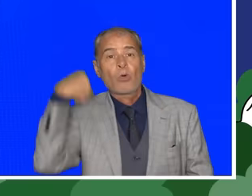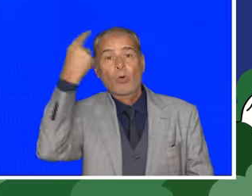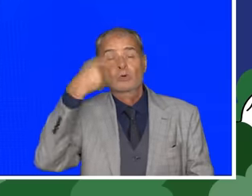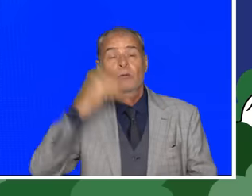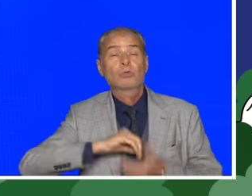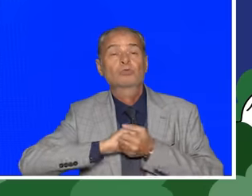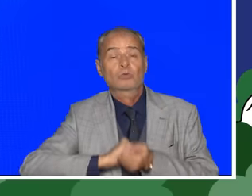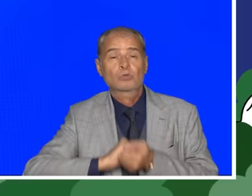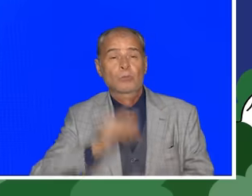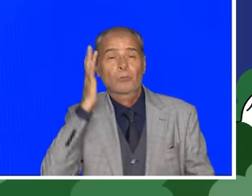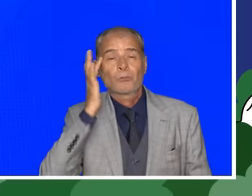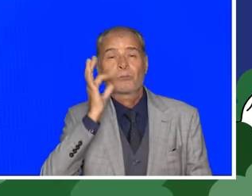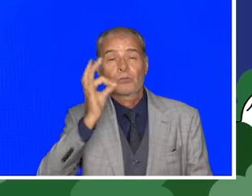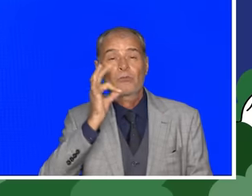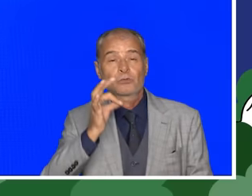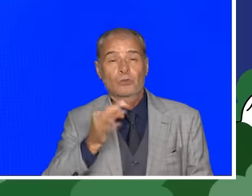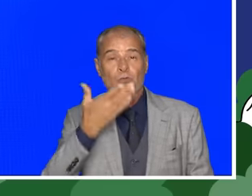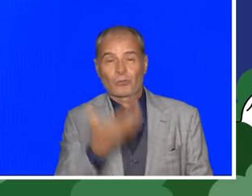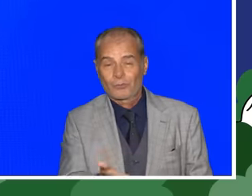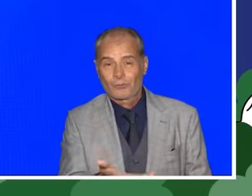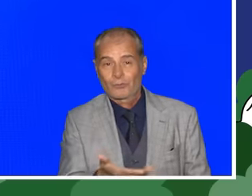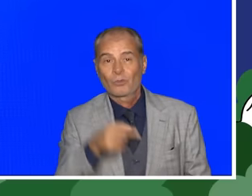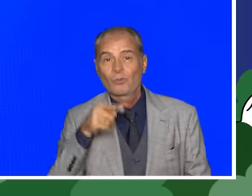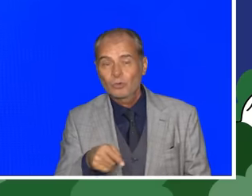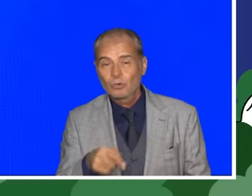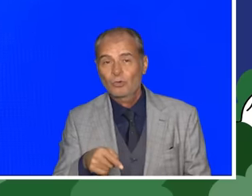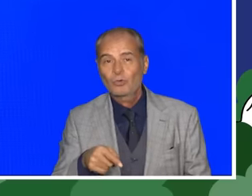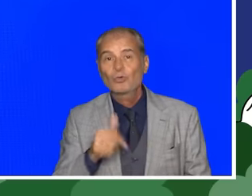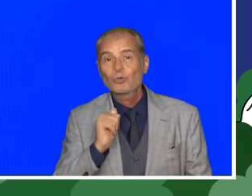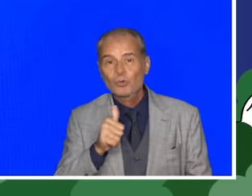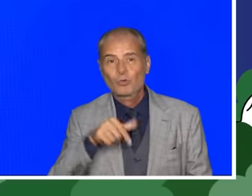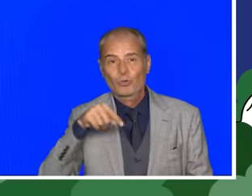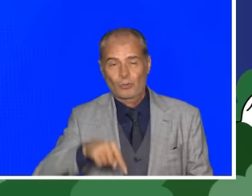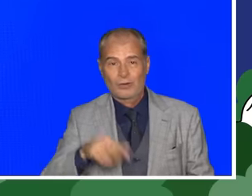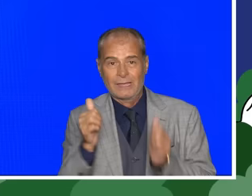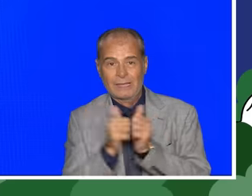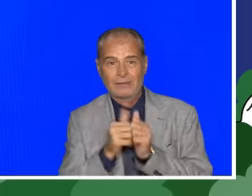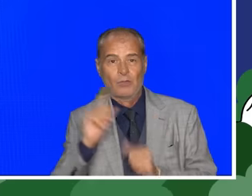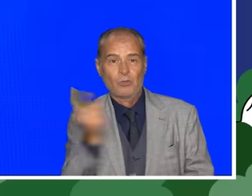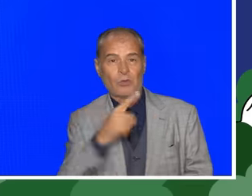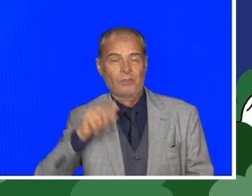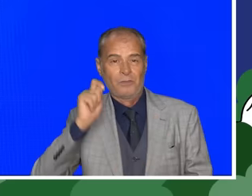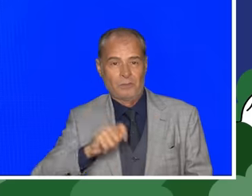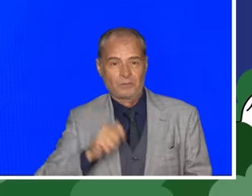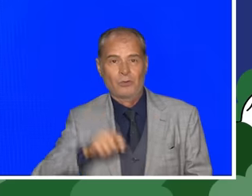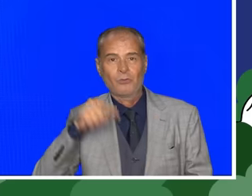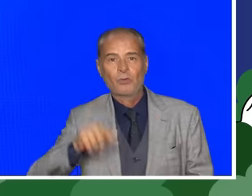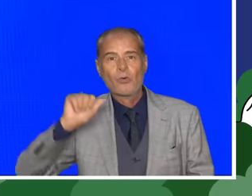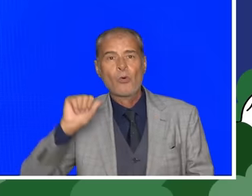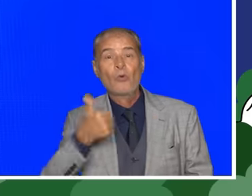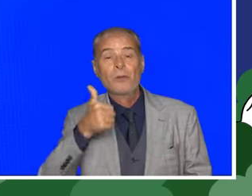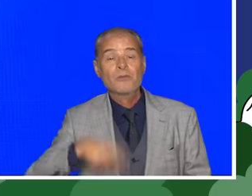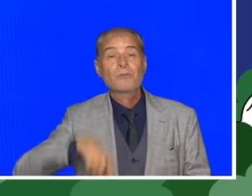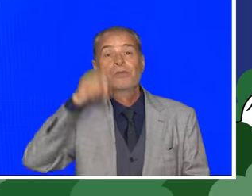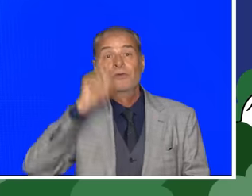hocam dostum Profesör Yankı yazganda Bugün bir paneli yönetecekler bu önemli